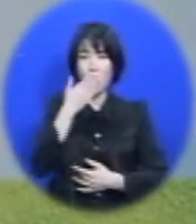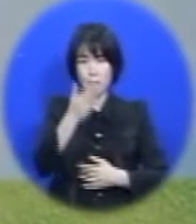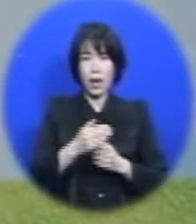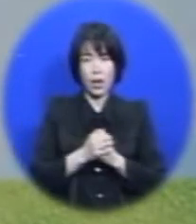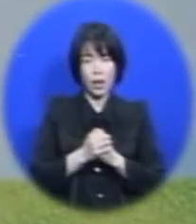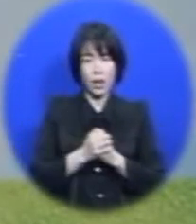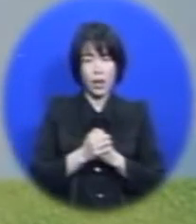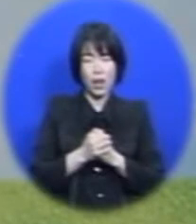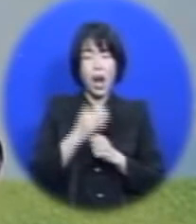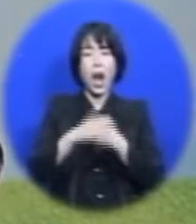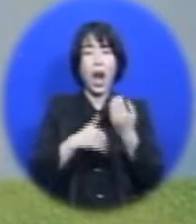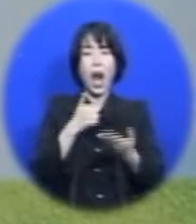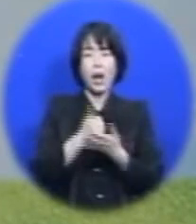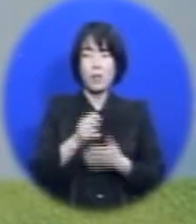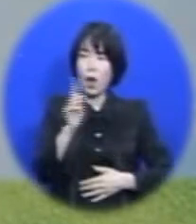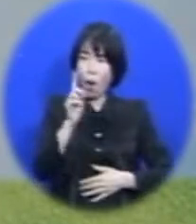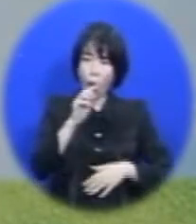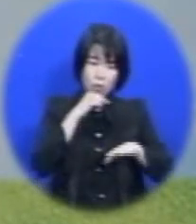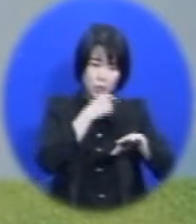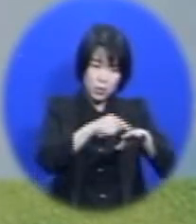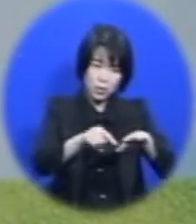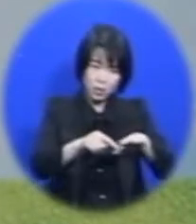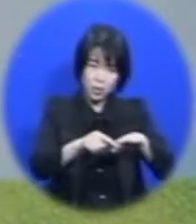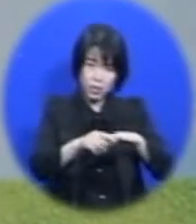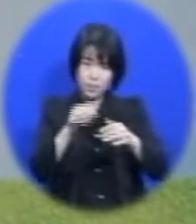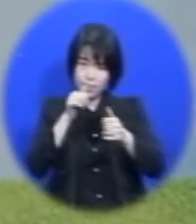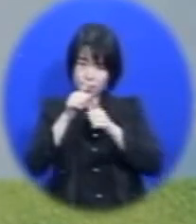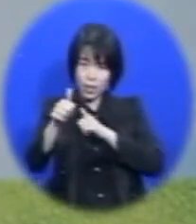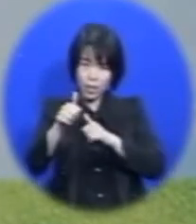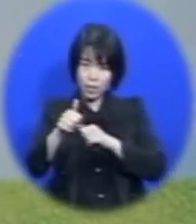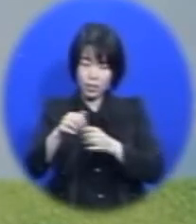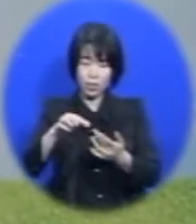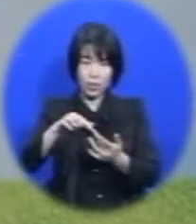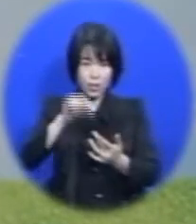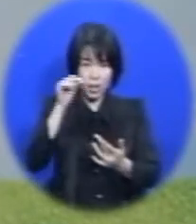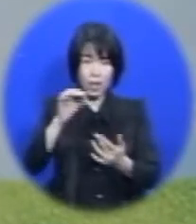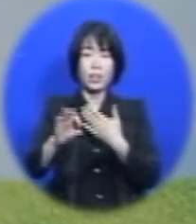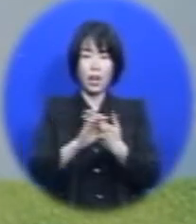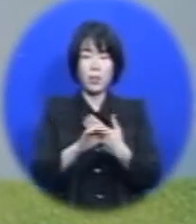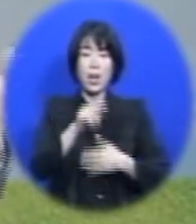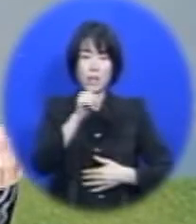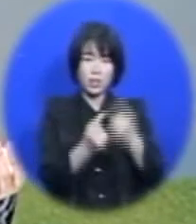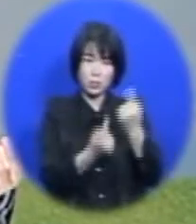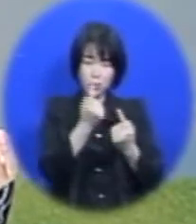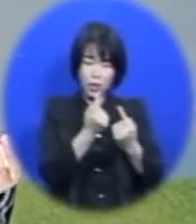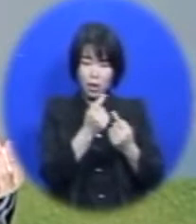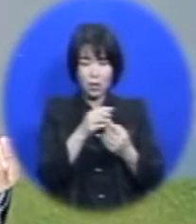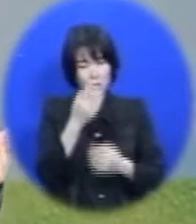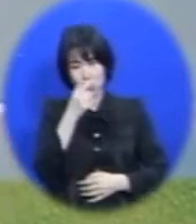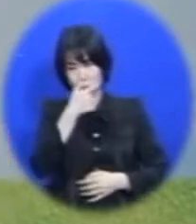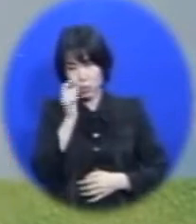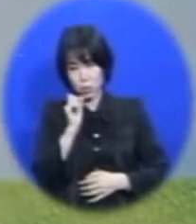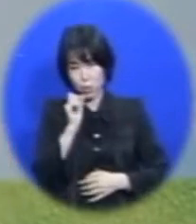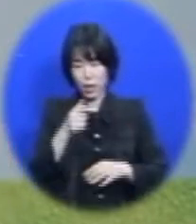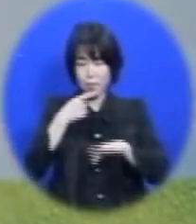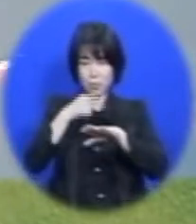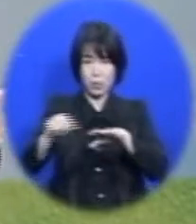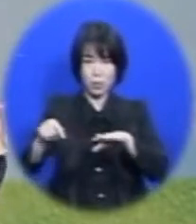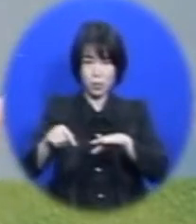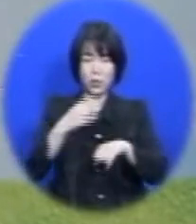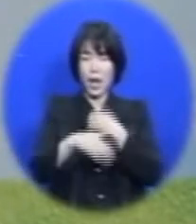하나님이 어느 민족이 특별히 잘나서 택하셨다 그러면 그보다 못한 민족은